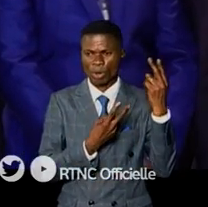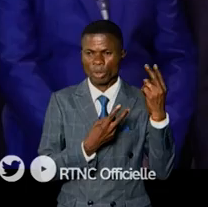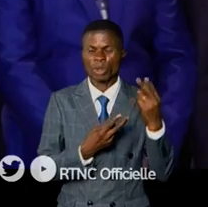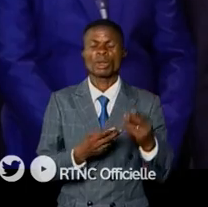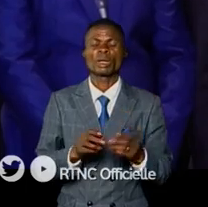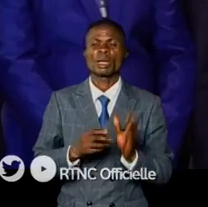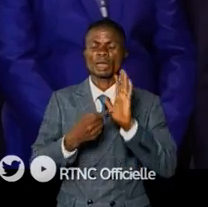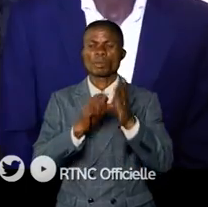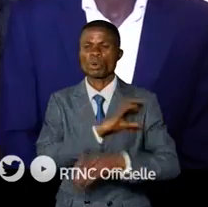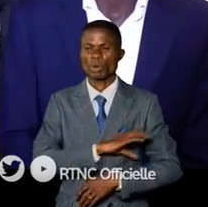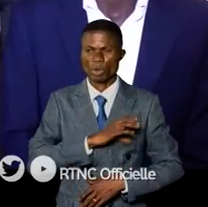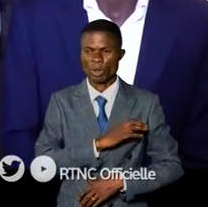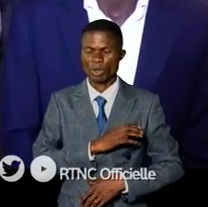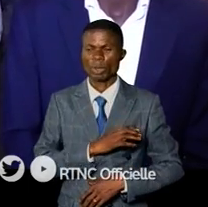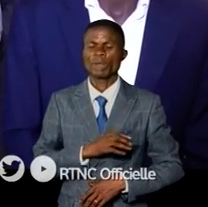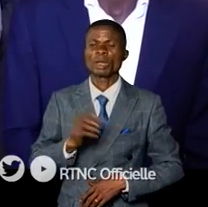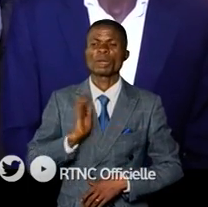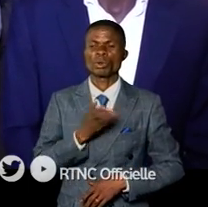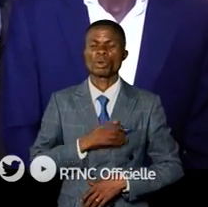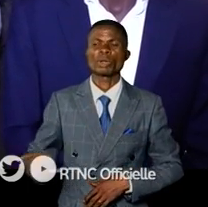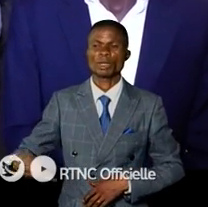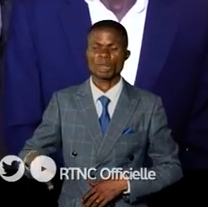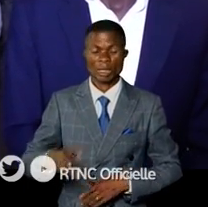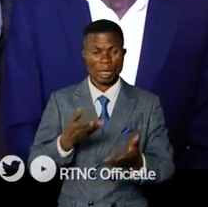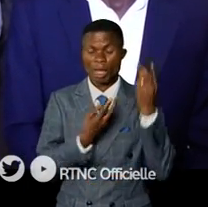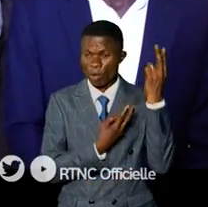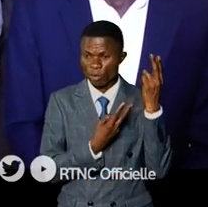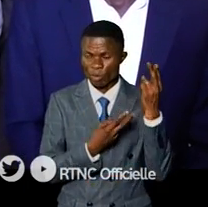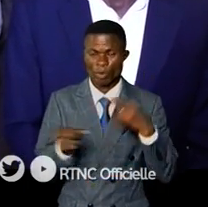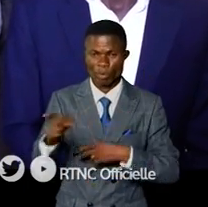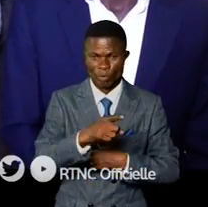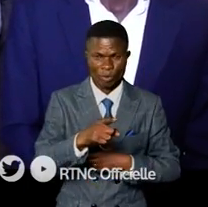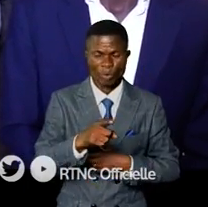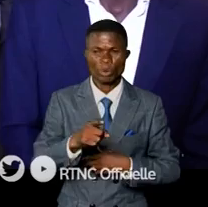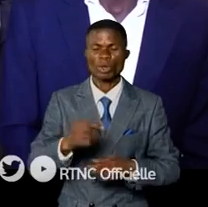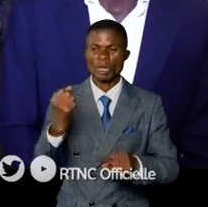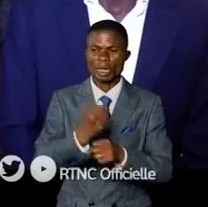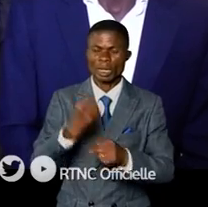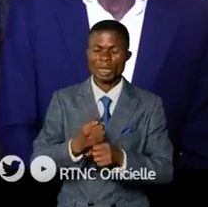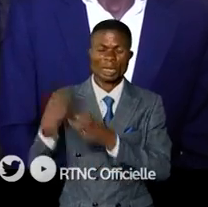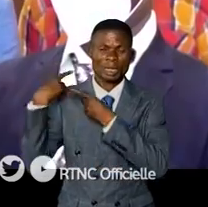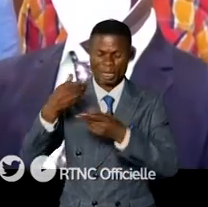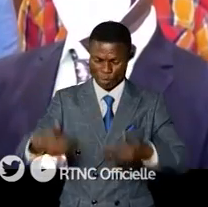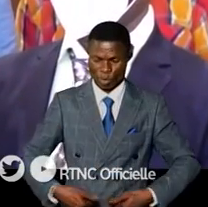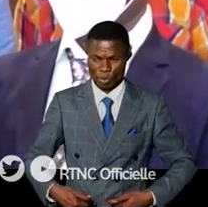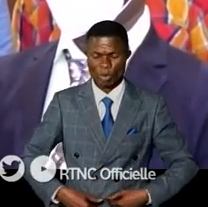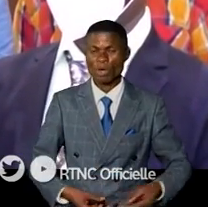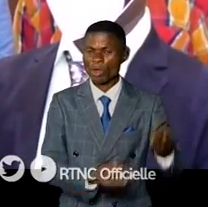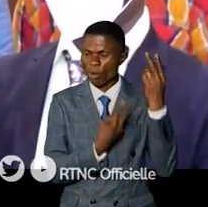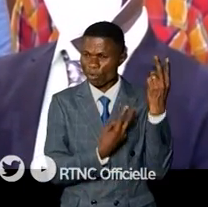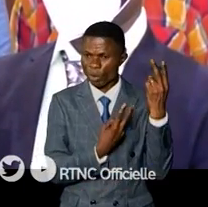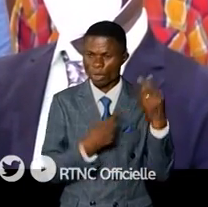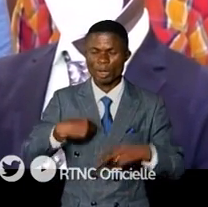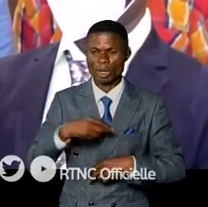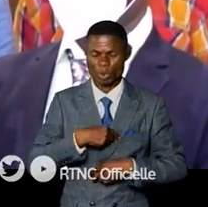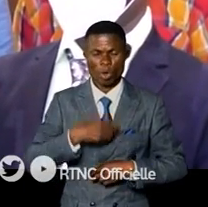vous caractérisent particulièrement. Valeurs dans lesquelles vous avez été forgé depuis votre jeune âge et valeurs que nous avons